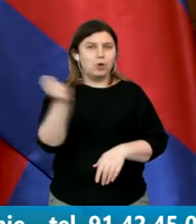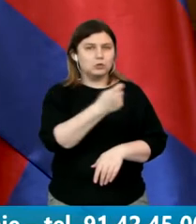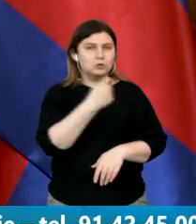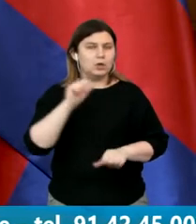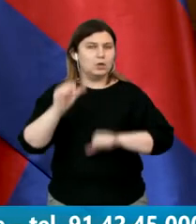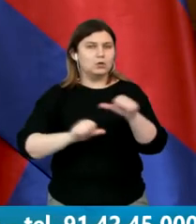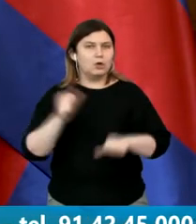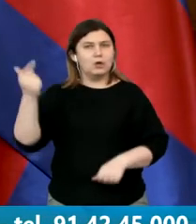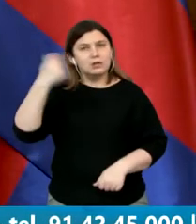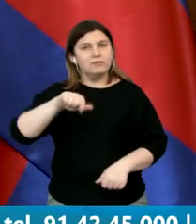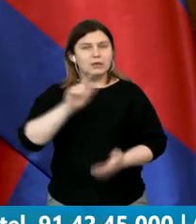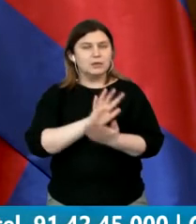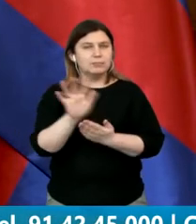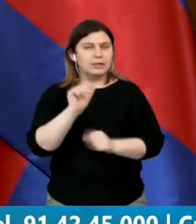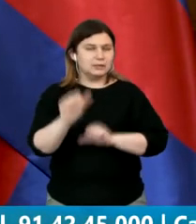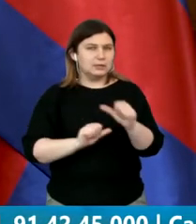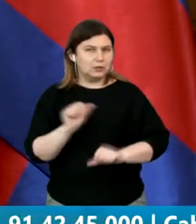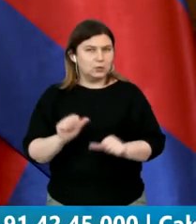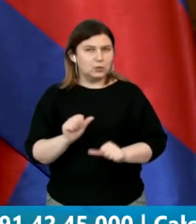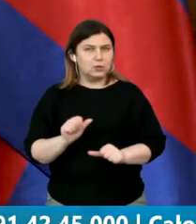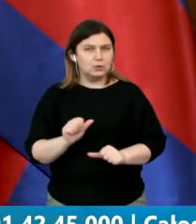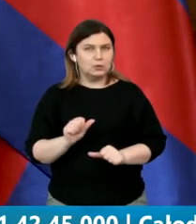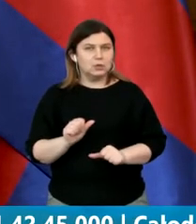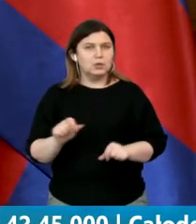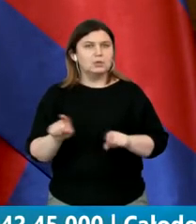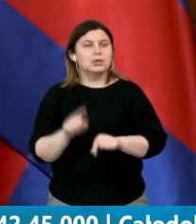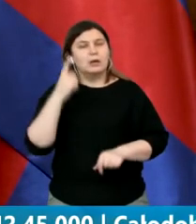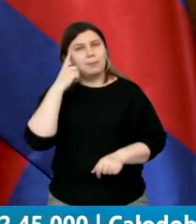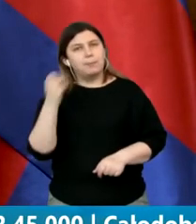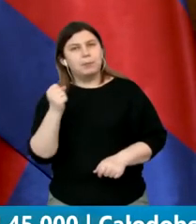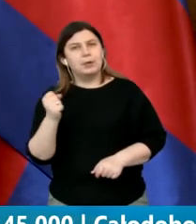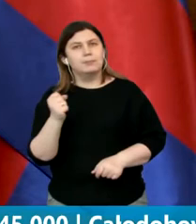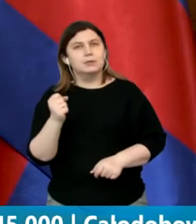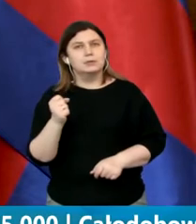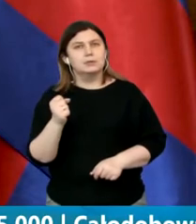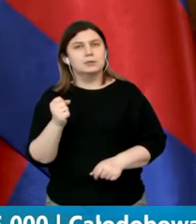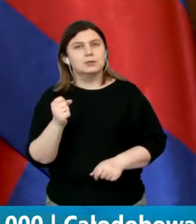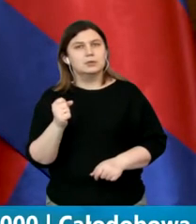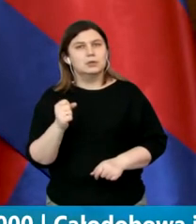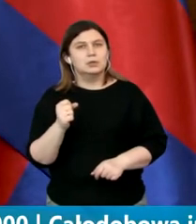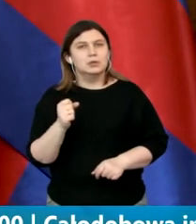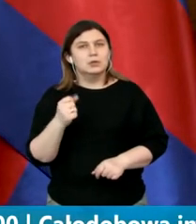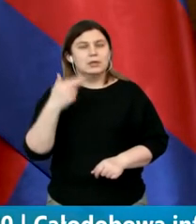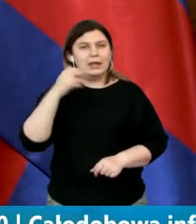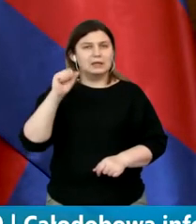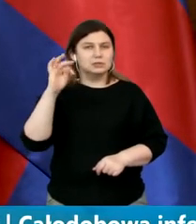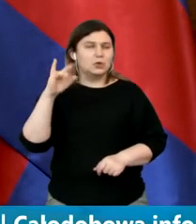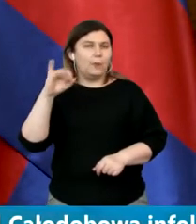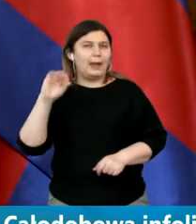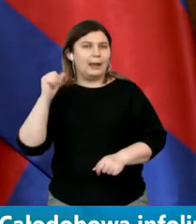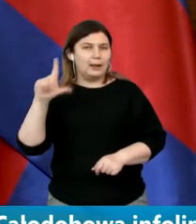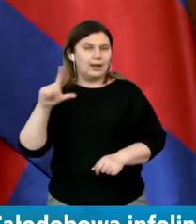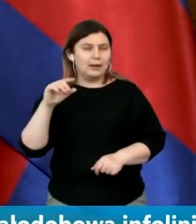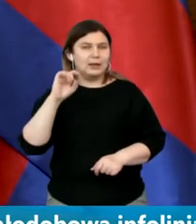roku 2015 roku. Zdaje się, jak dobrze pamiętam, według National Geographic, więc na